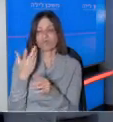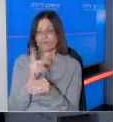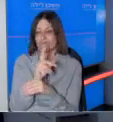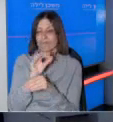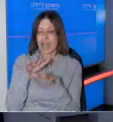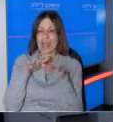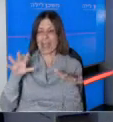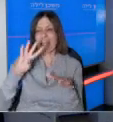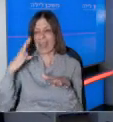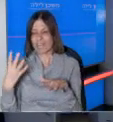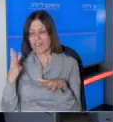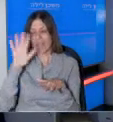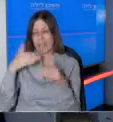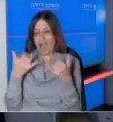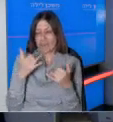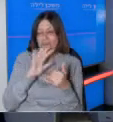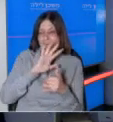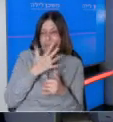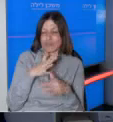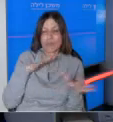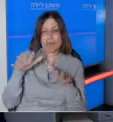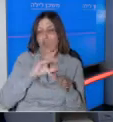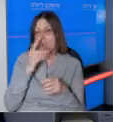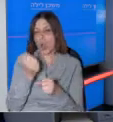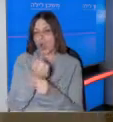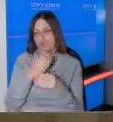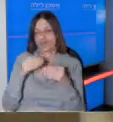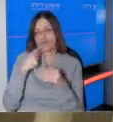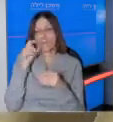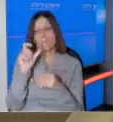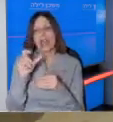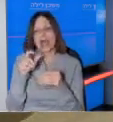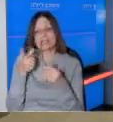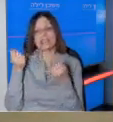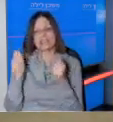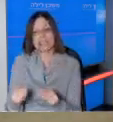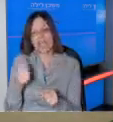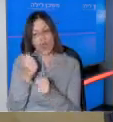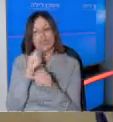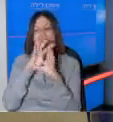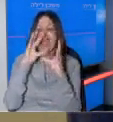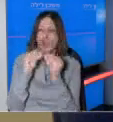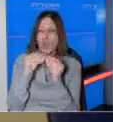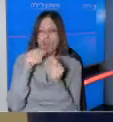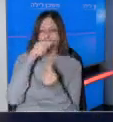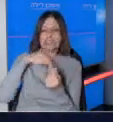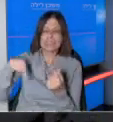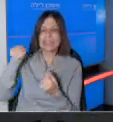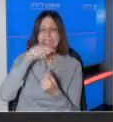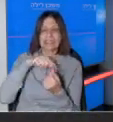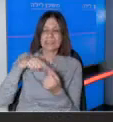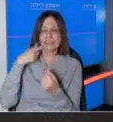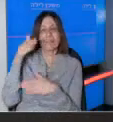הרביעי וגם עכשיו בחמישי, שהממשלה נמנעת מלהשתמש במילה סגר, היא עושה את הכל מסביב, זאת אומרת שמה